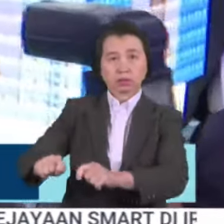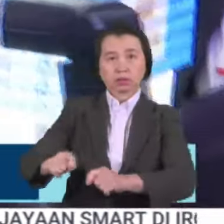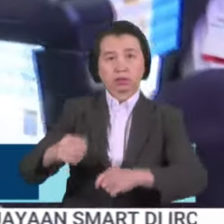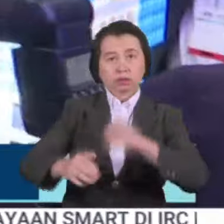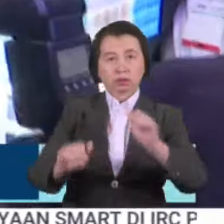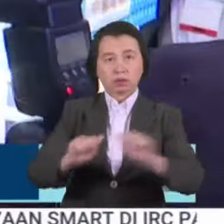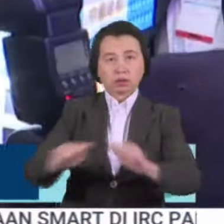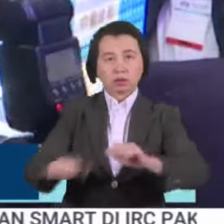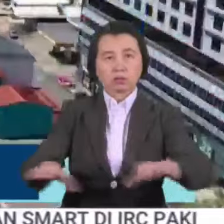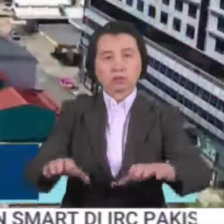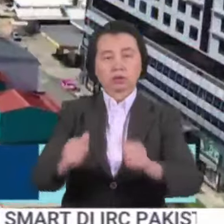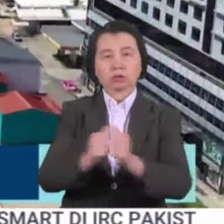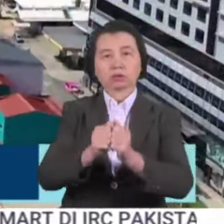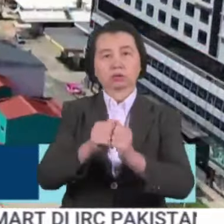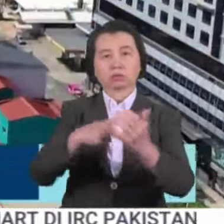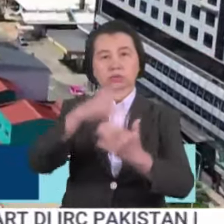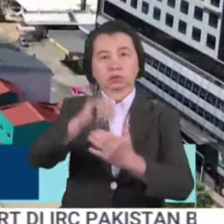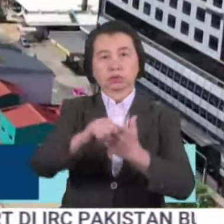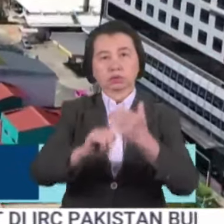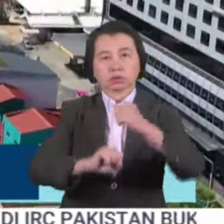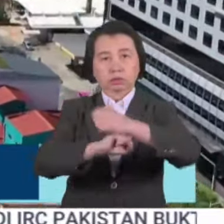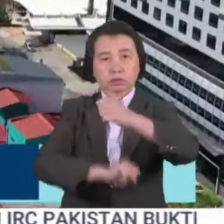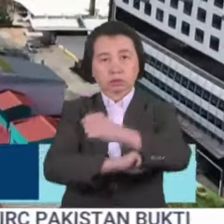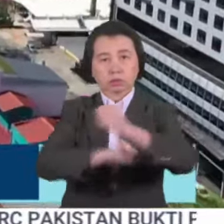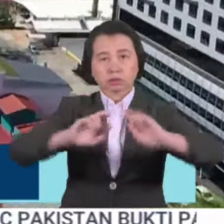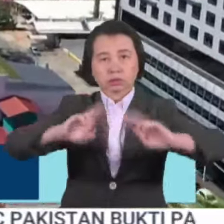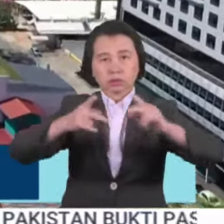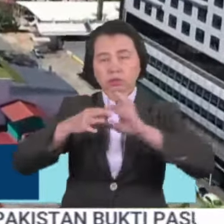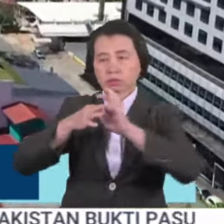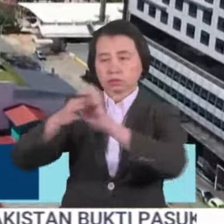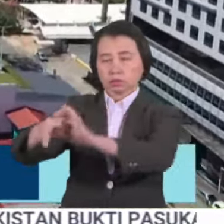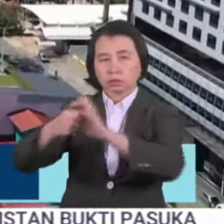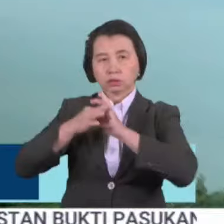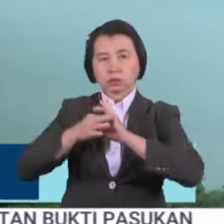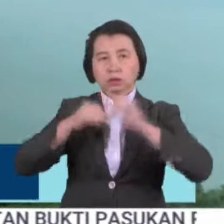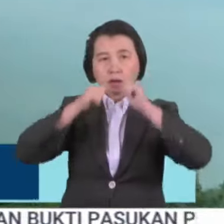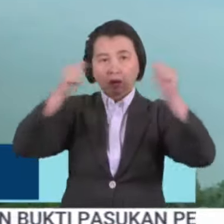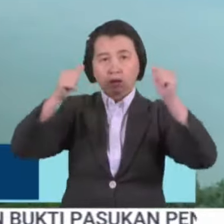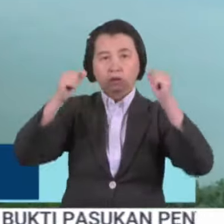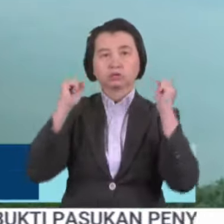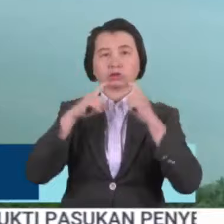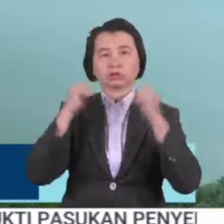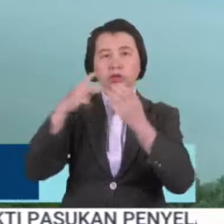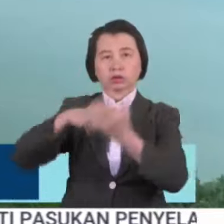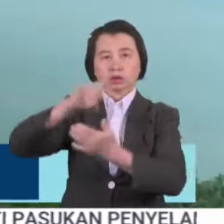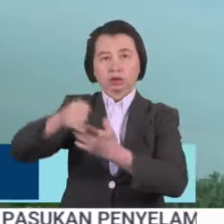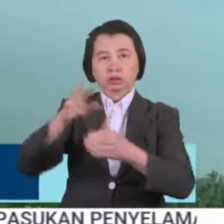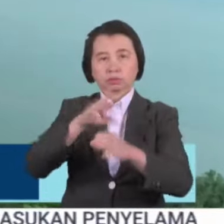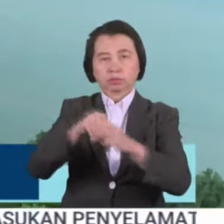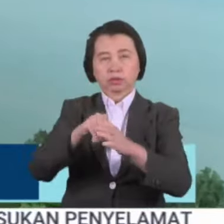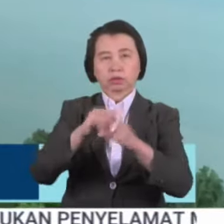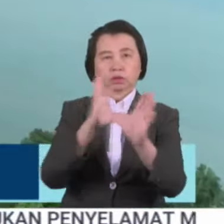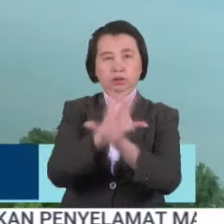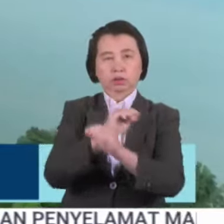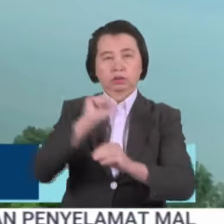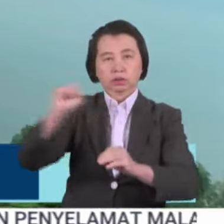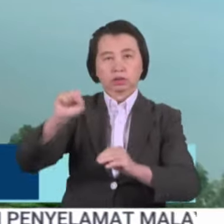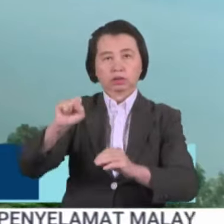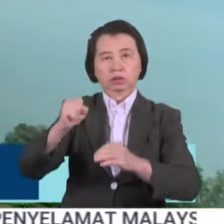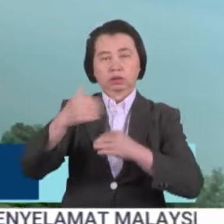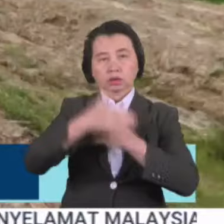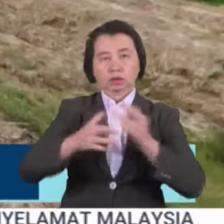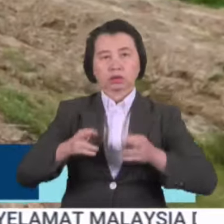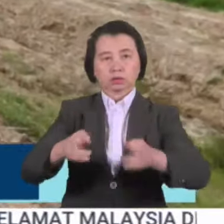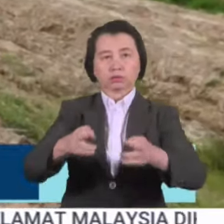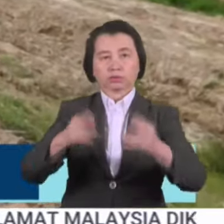dengan melaksana projek infrastruktur utama dan tingkatkan kerjasama awam swasta. Projek tersebut babitkan Sarawak Sabah Link Road